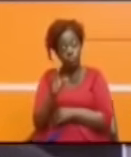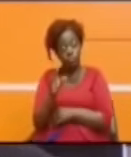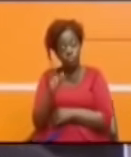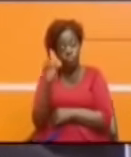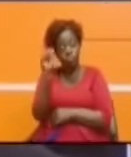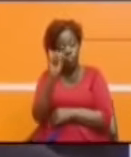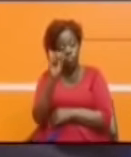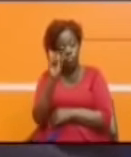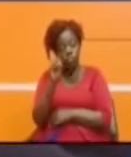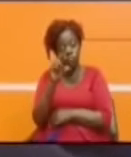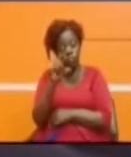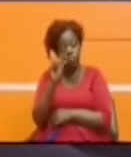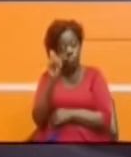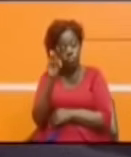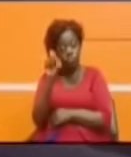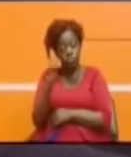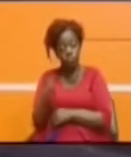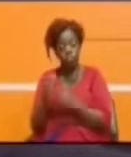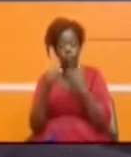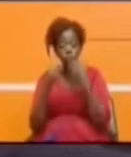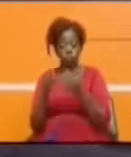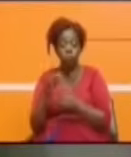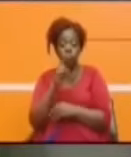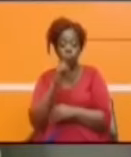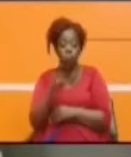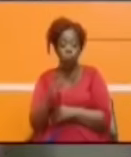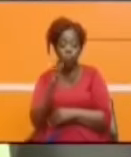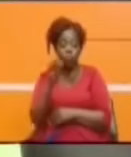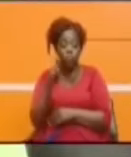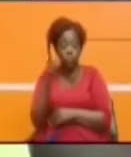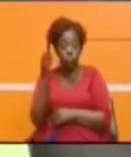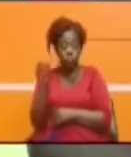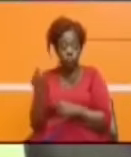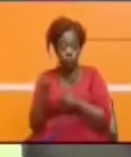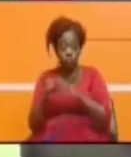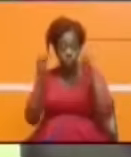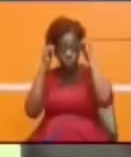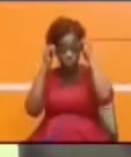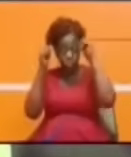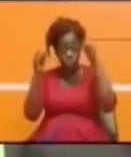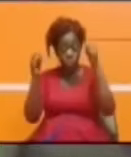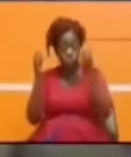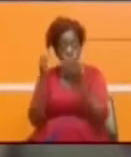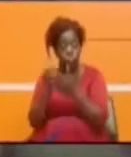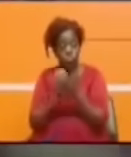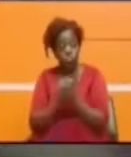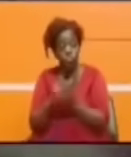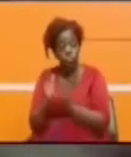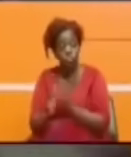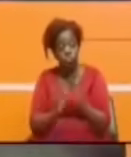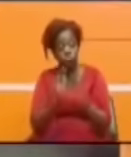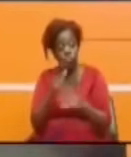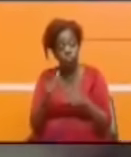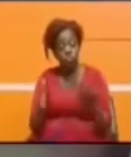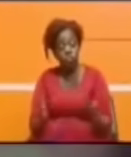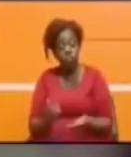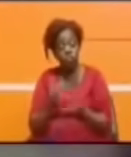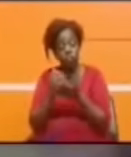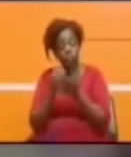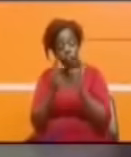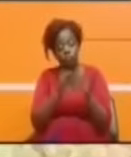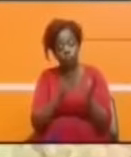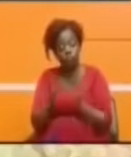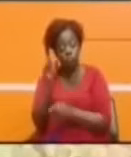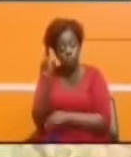Baleke asimye omudumizi wa UPDF ow'okuntikka era nga ye pulezidenti olw'enteekateeka zino eziruubiriddemu okuyamba omuntu